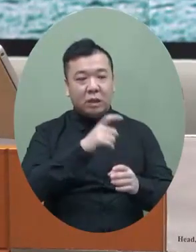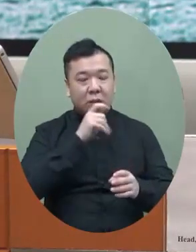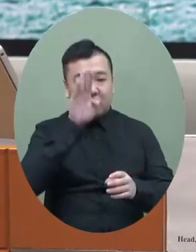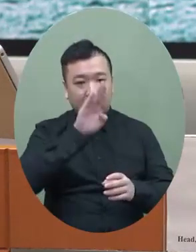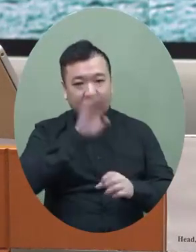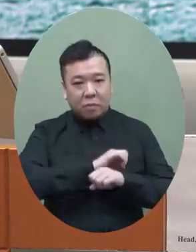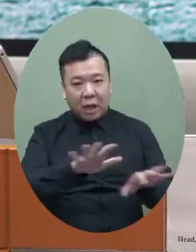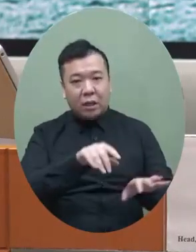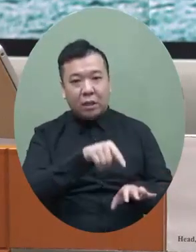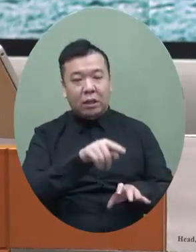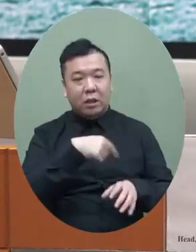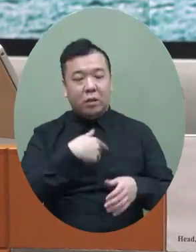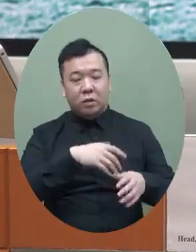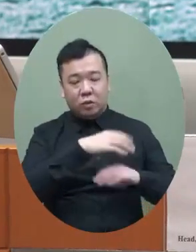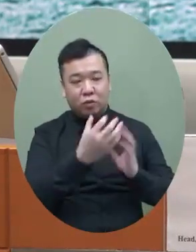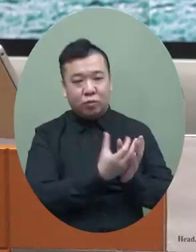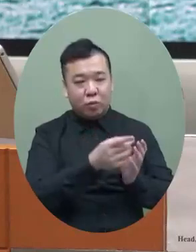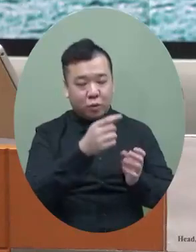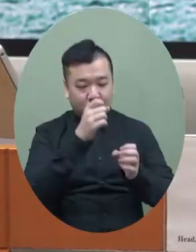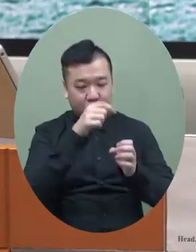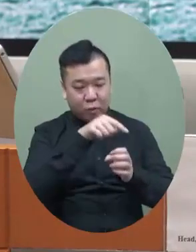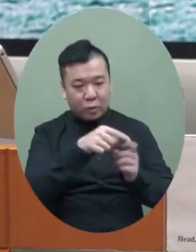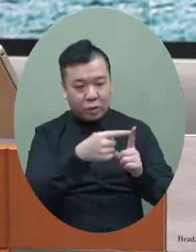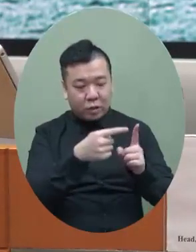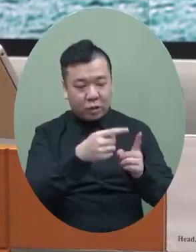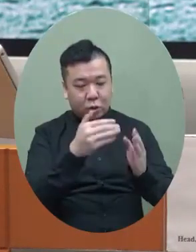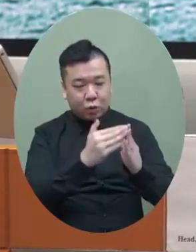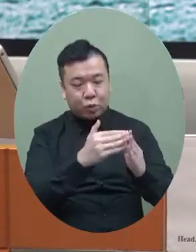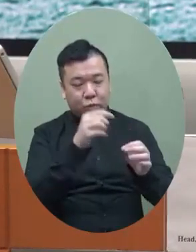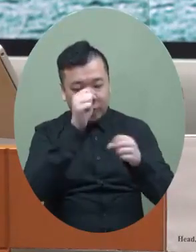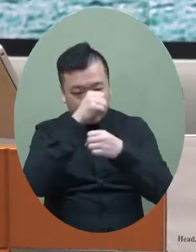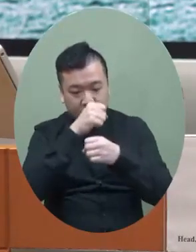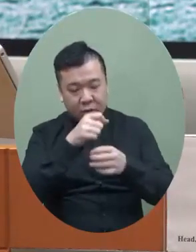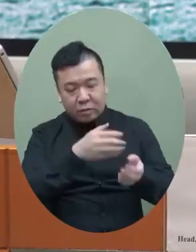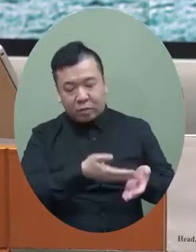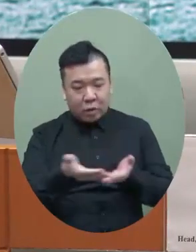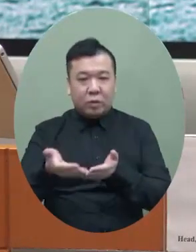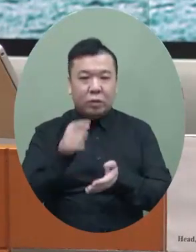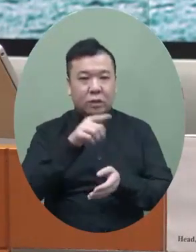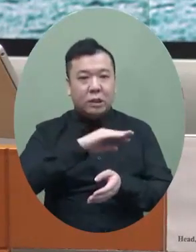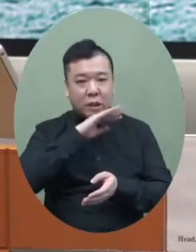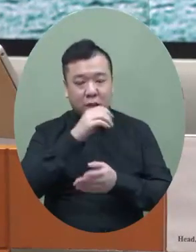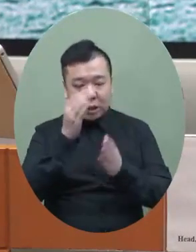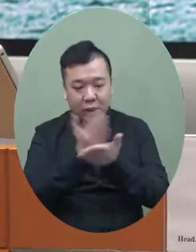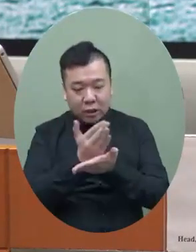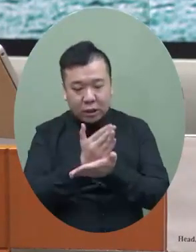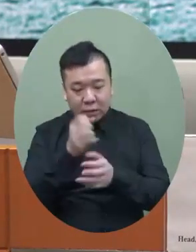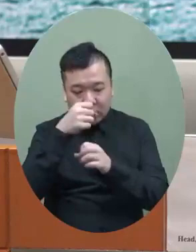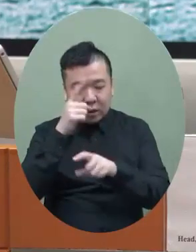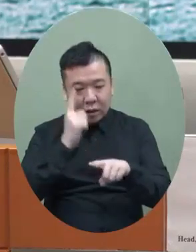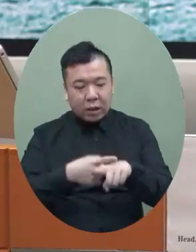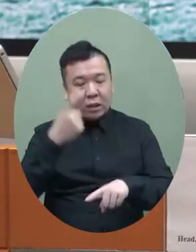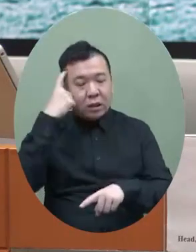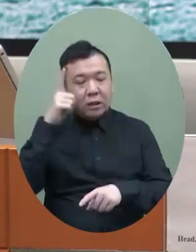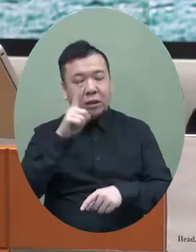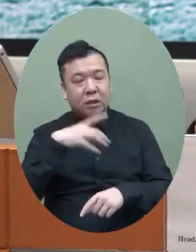性嘅傳播，就送咗啲其他嘅居住人士去檢查中心、檢疫中心啦。咁都要等咗測試先知道實際嘅情